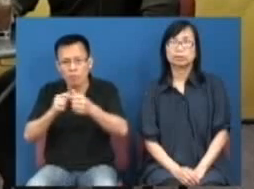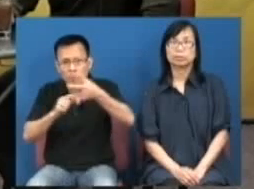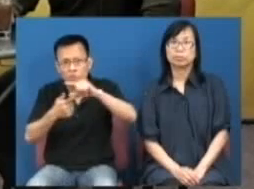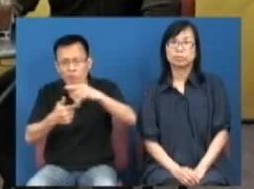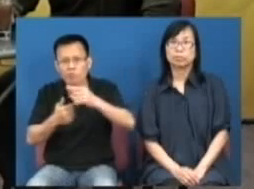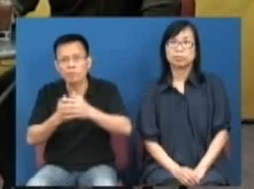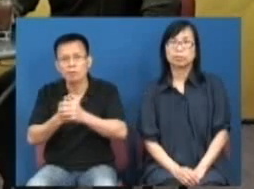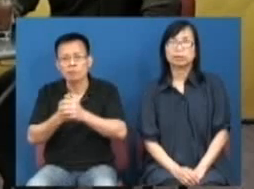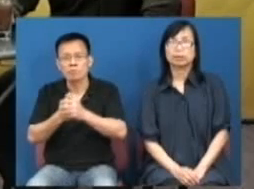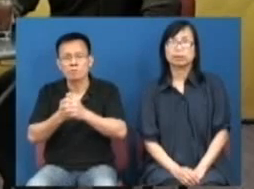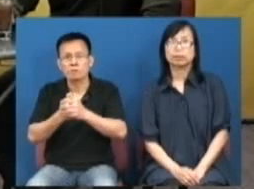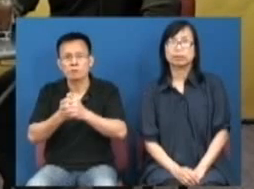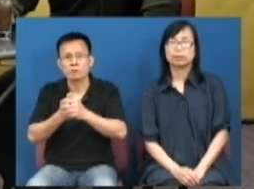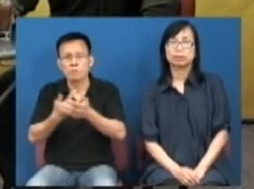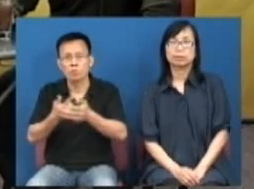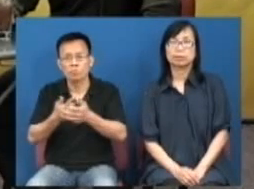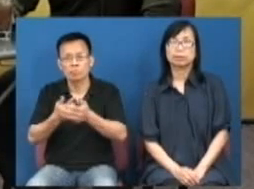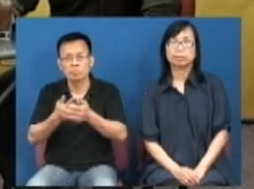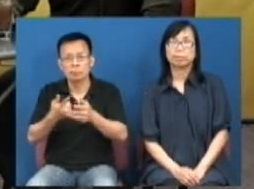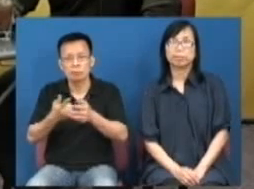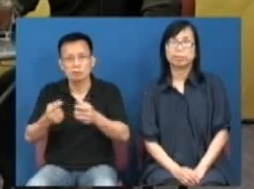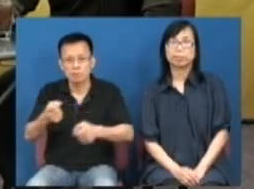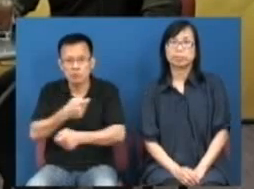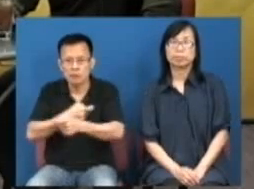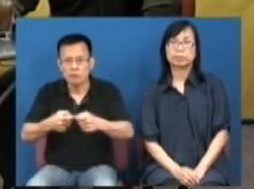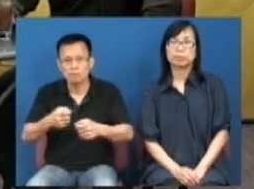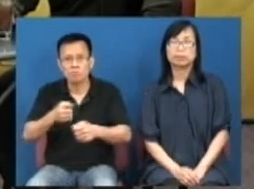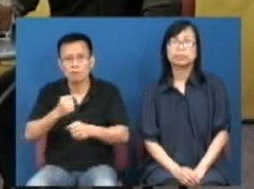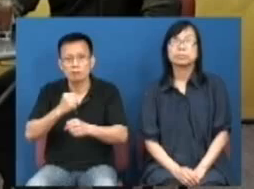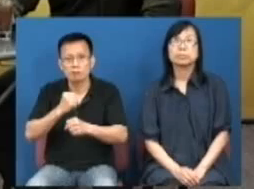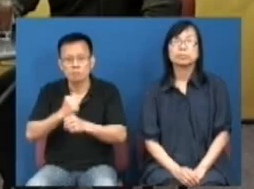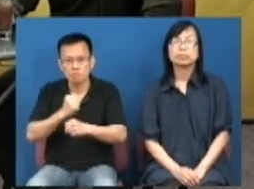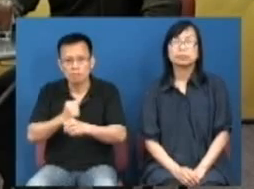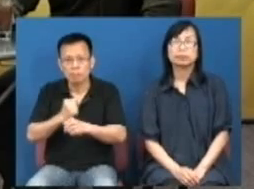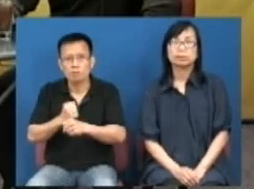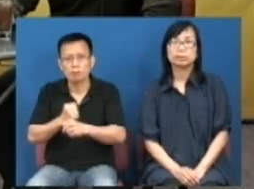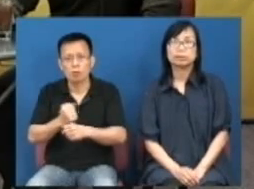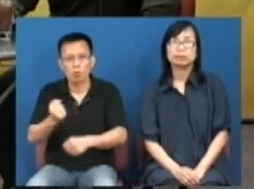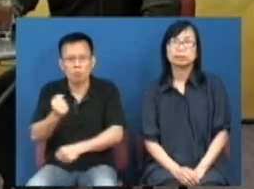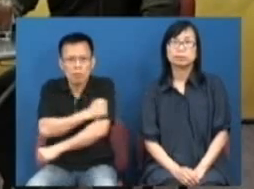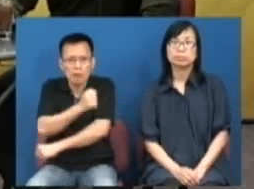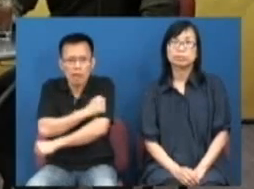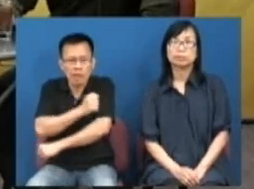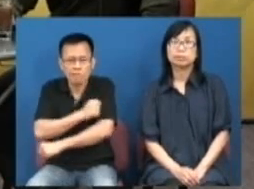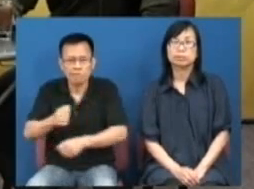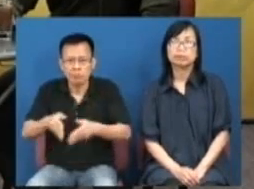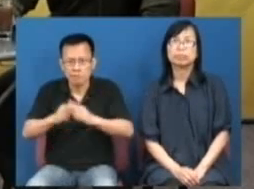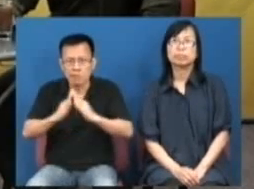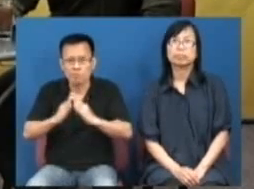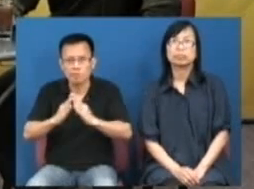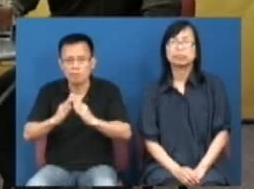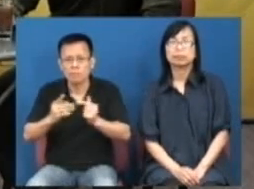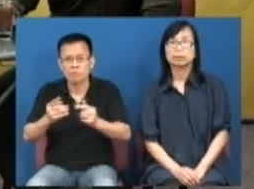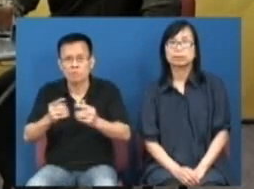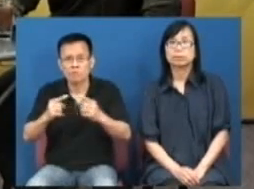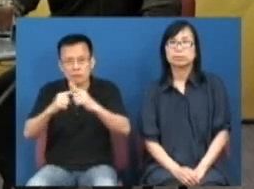我哋營辦或者係。好艱苦經營緊呢啲咁嘅平台嘅係人士，或者使用緊呢個